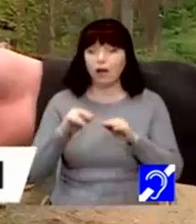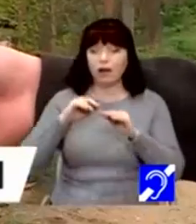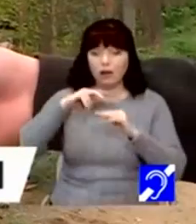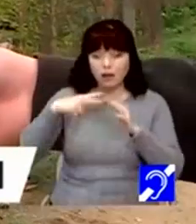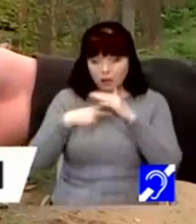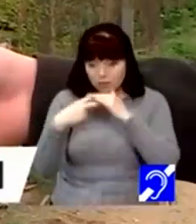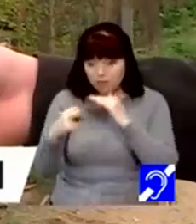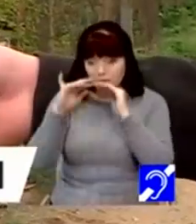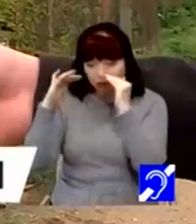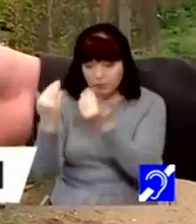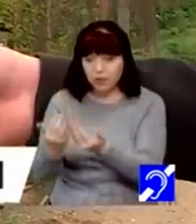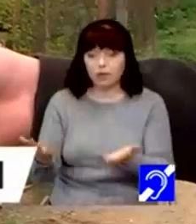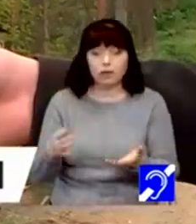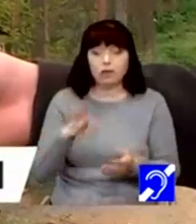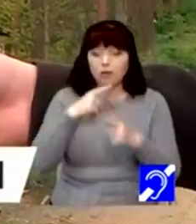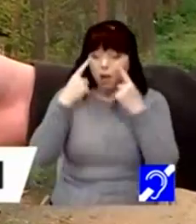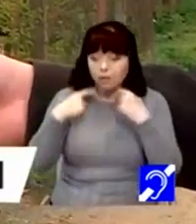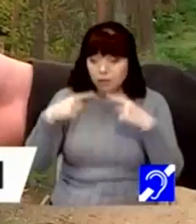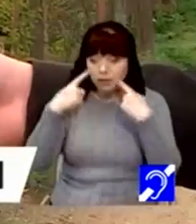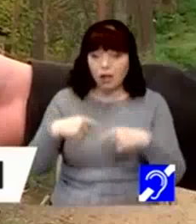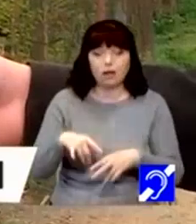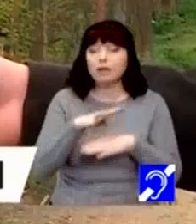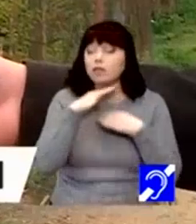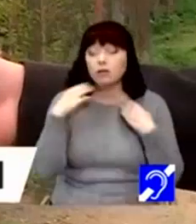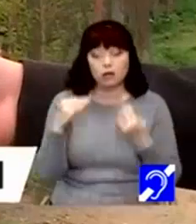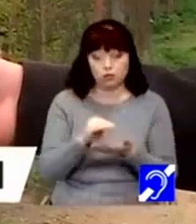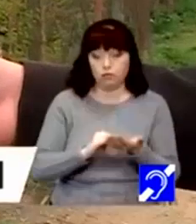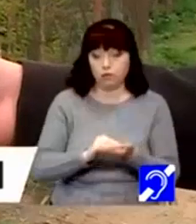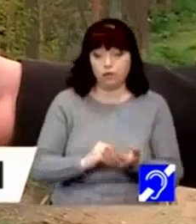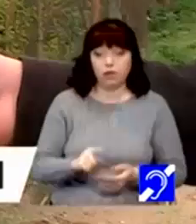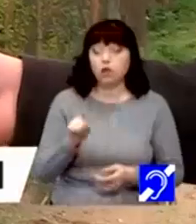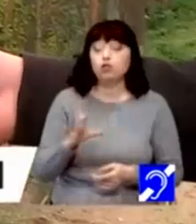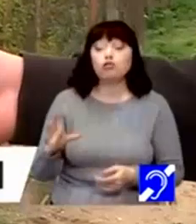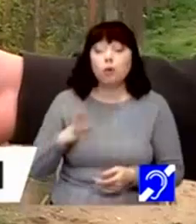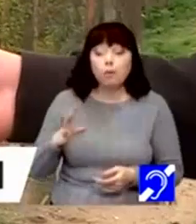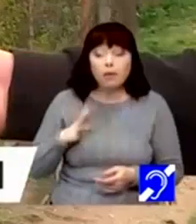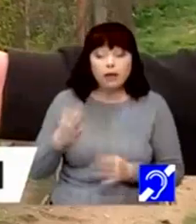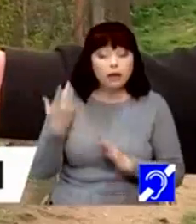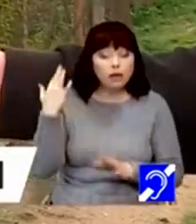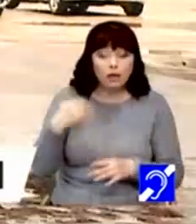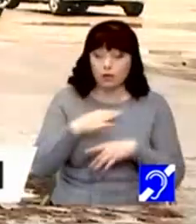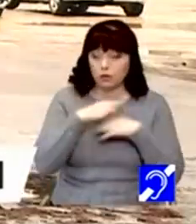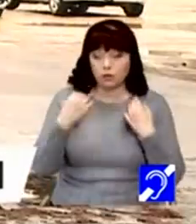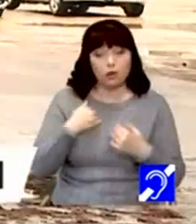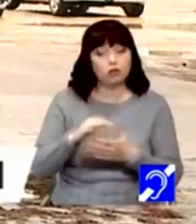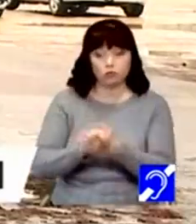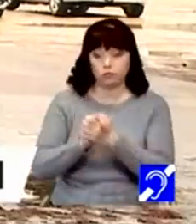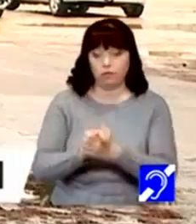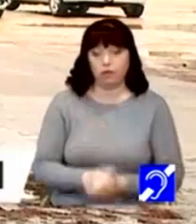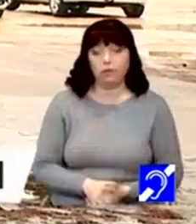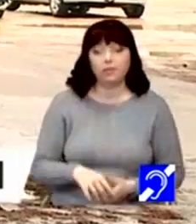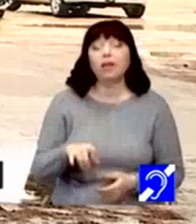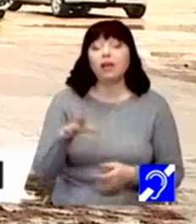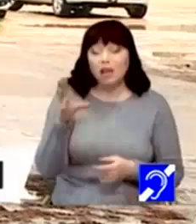lacrimă fost dar nu vreau nu dorim ce a fost nu dorim putem pace pace îți doresc și